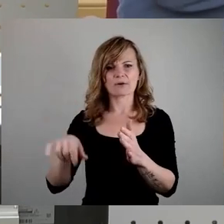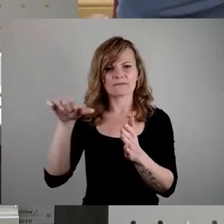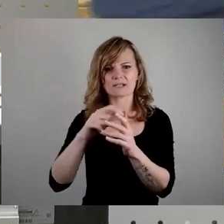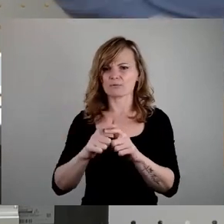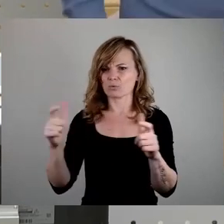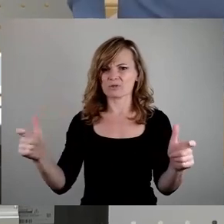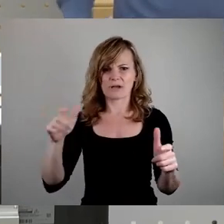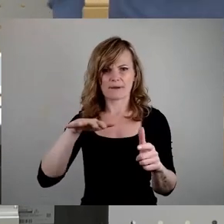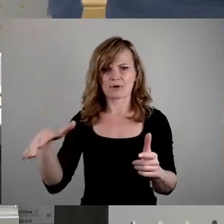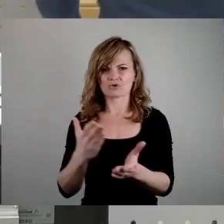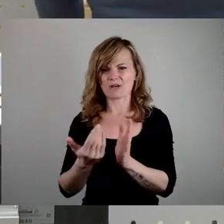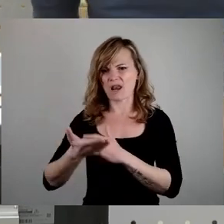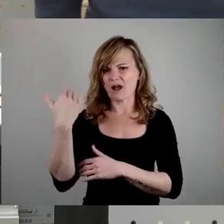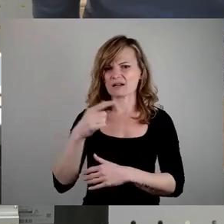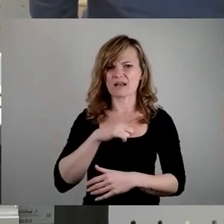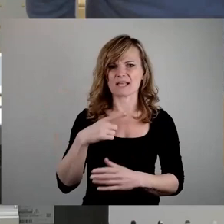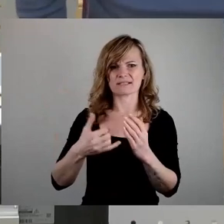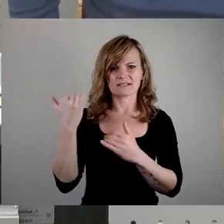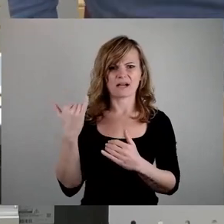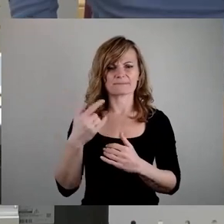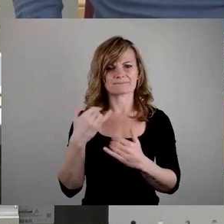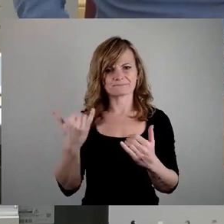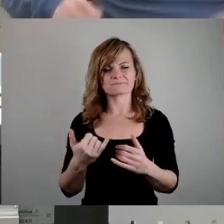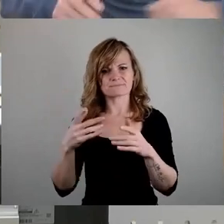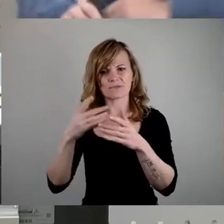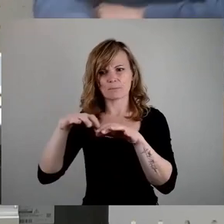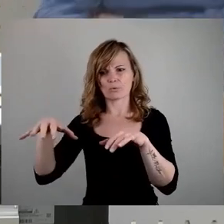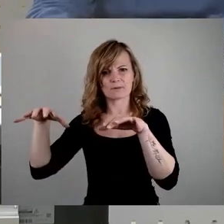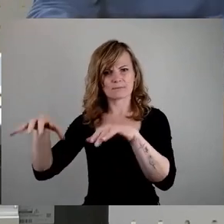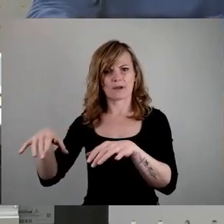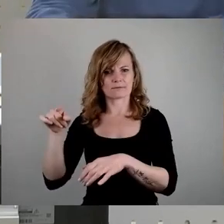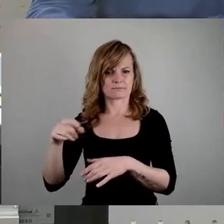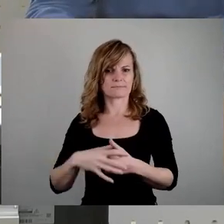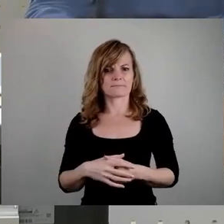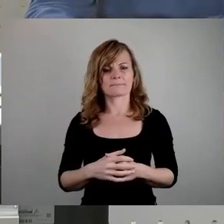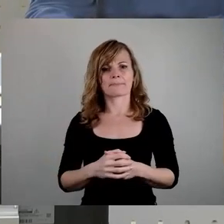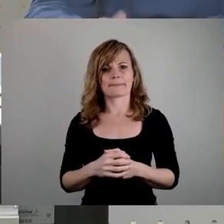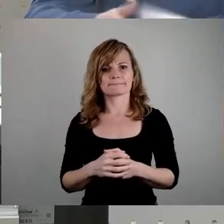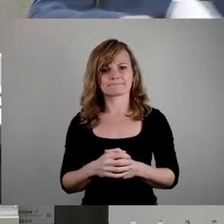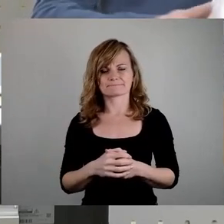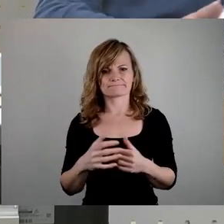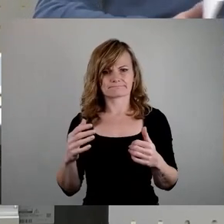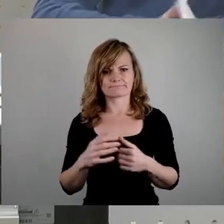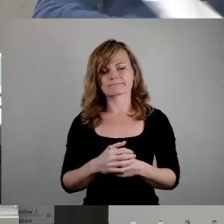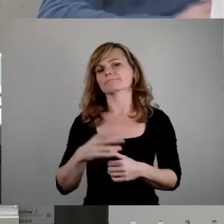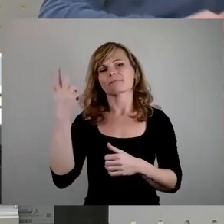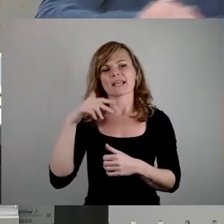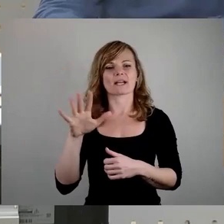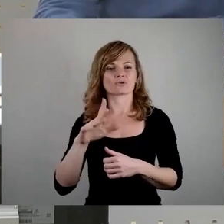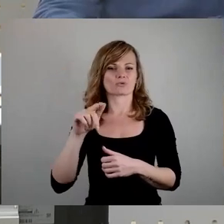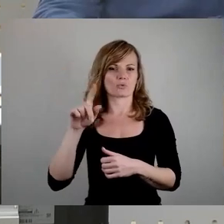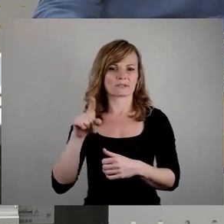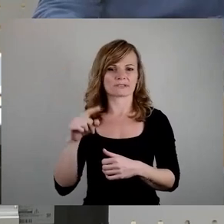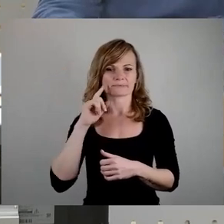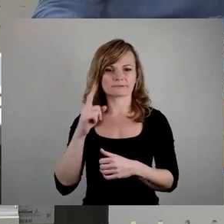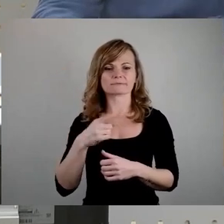ist schon lange durch, das war letztes Jahr. Wir reden jetzt hier über einen Möbelmarkt. Und wenn dann der Herr Schulze meint, dass es für